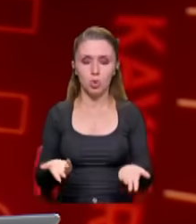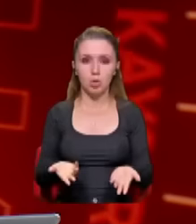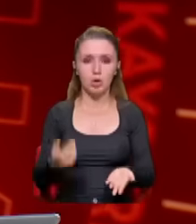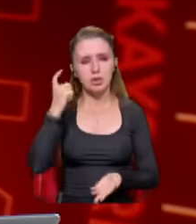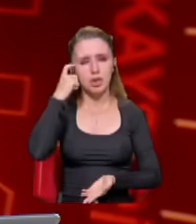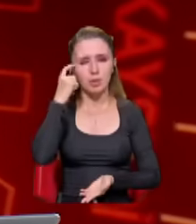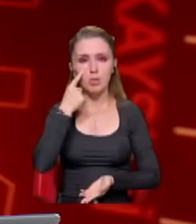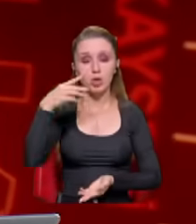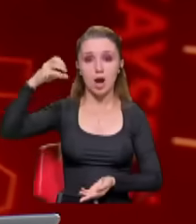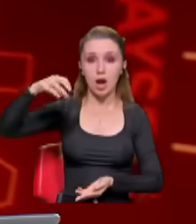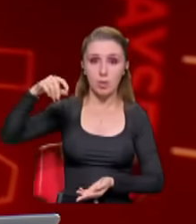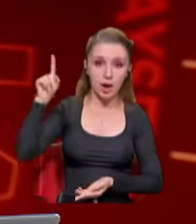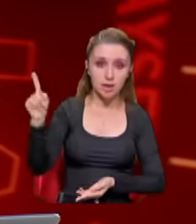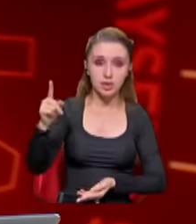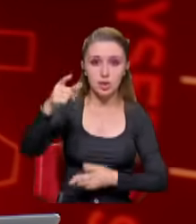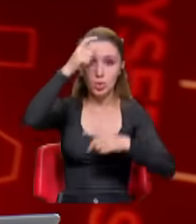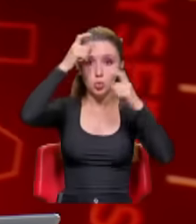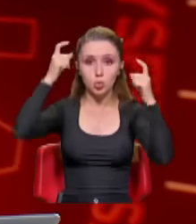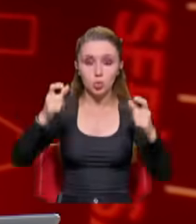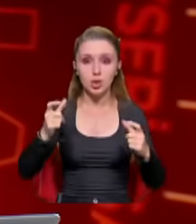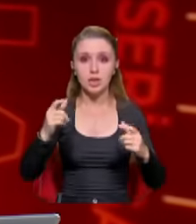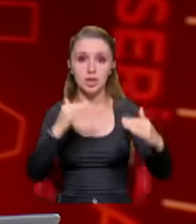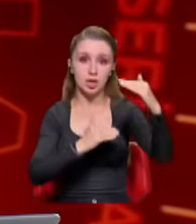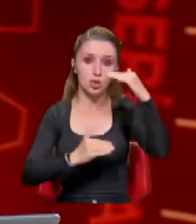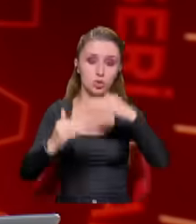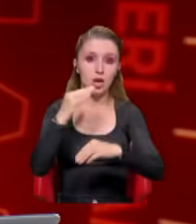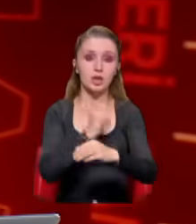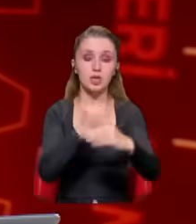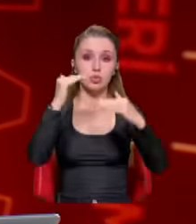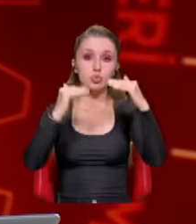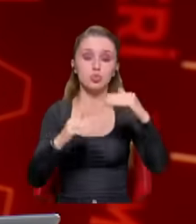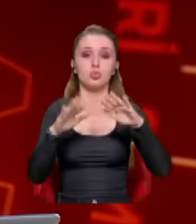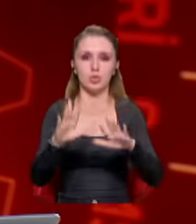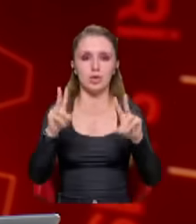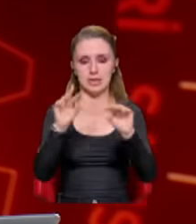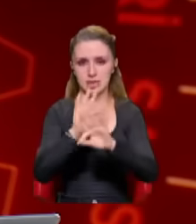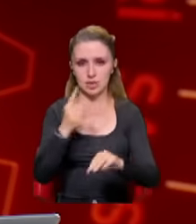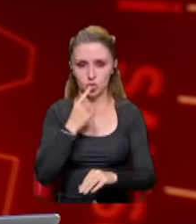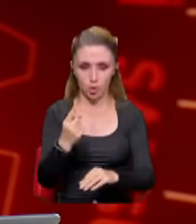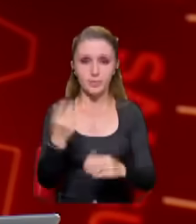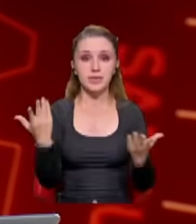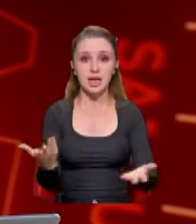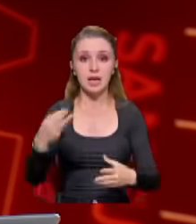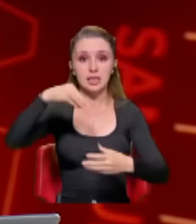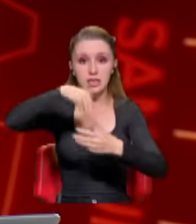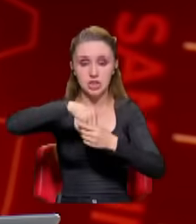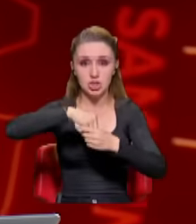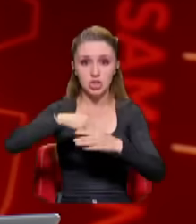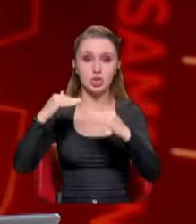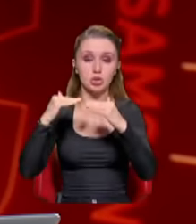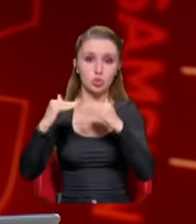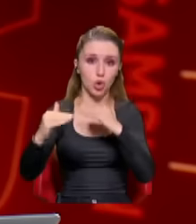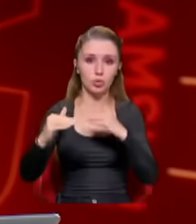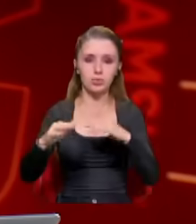tahminim AK Parti'nin ülkede yükselen tansiyonu düşürmekte yetersiz kaldığını düşündü Yani iç kamuoyunu